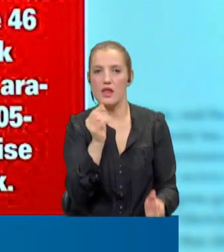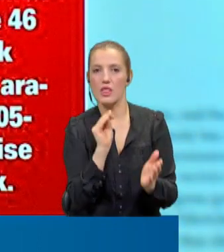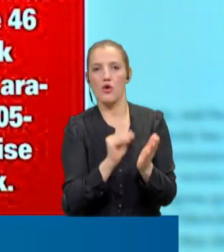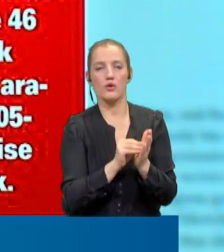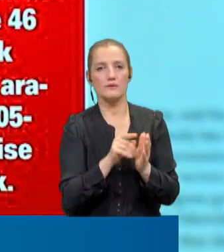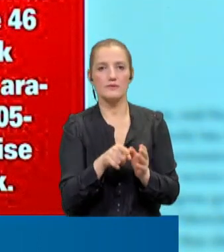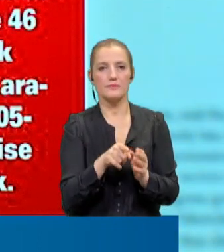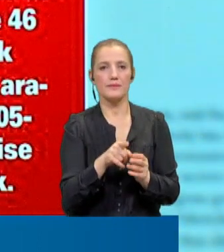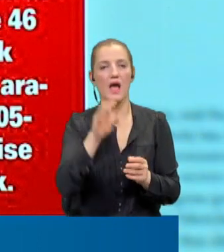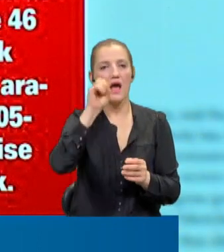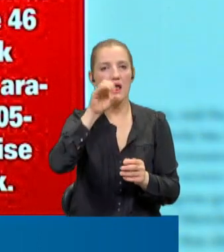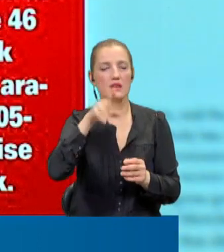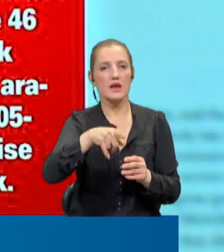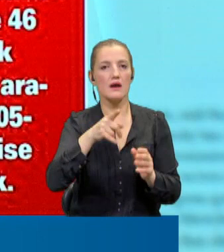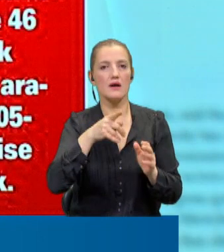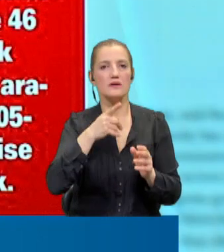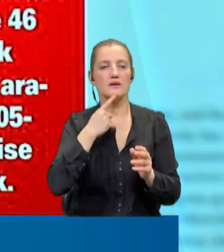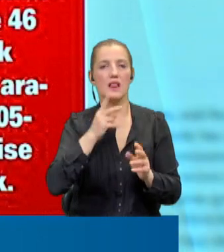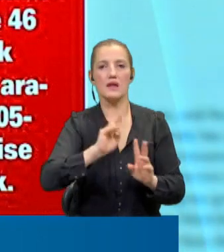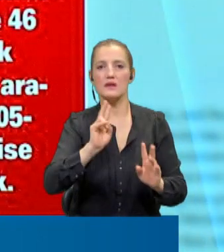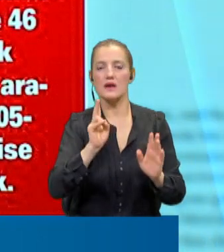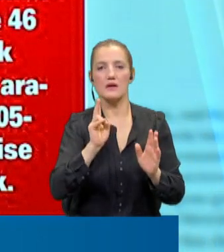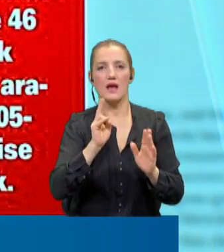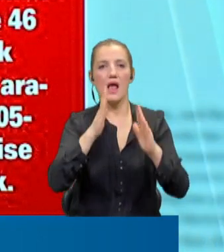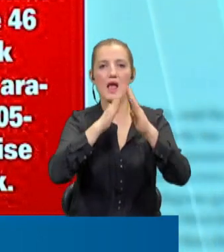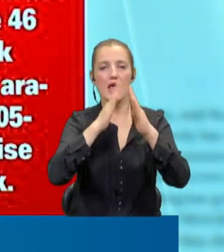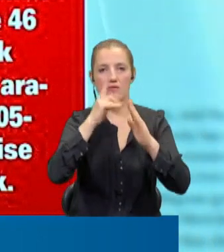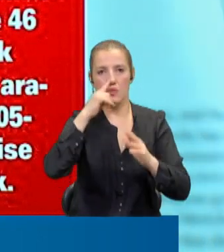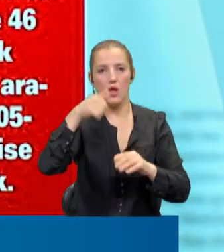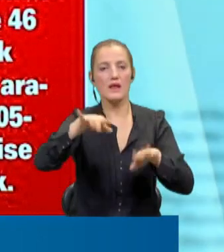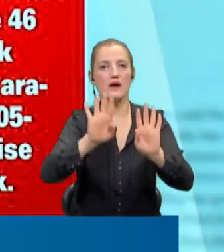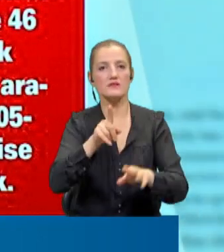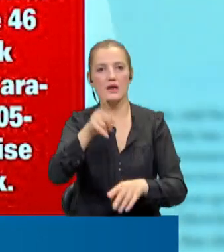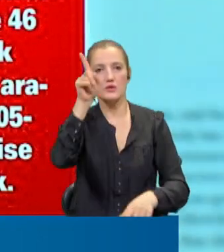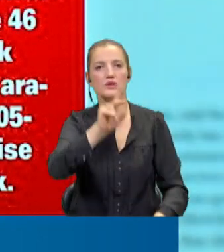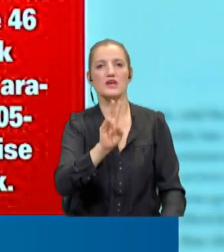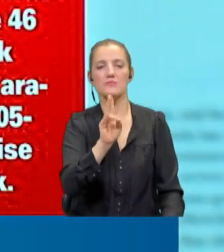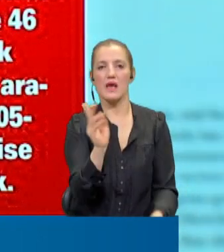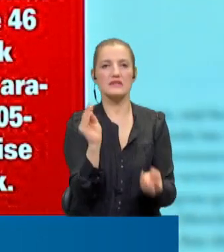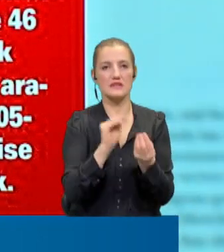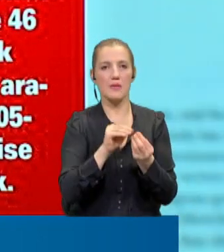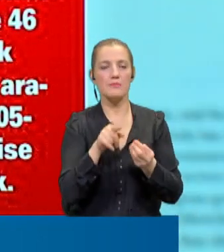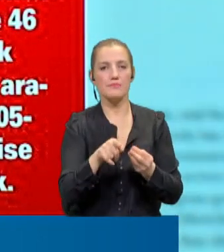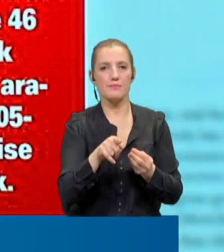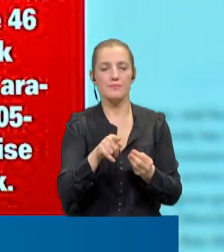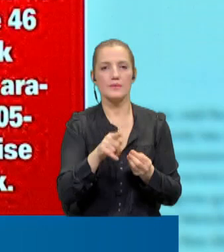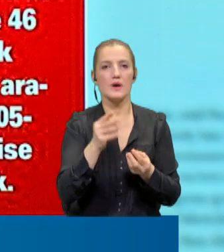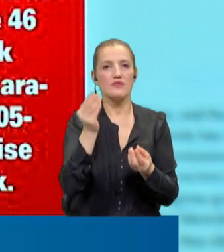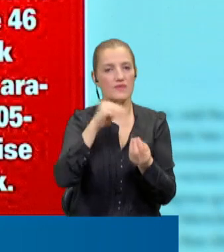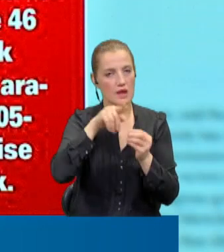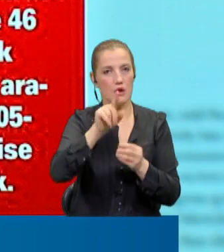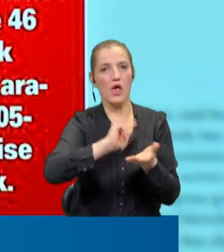lanacak Hani elektrikle ilgili bu söylenmiş kontratına yüzde yirmi beş zam elektrikle ilgili zam